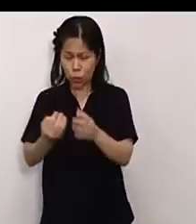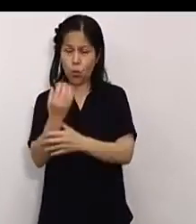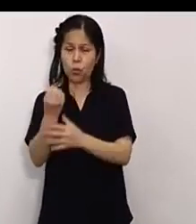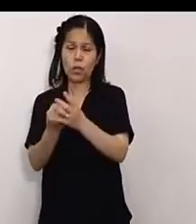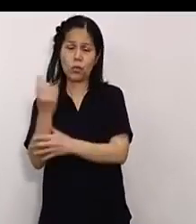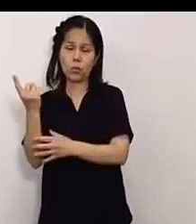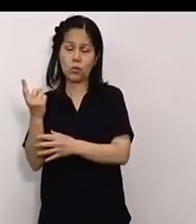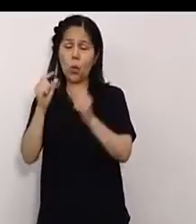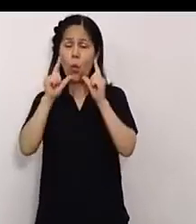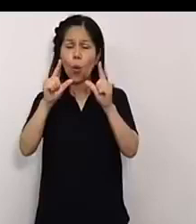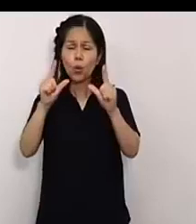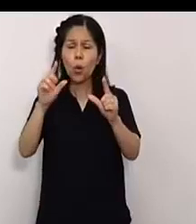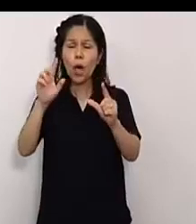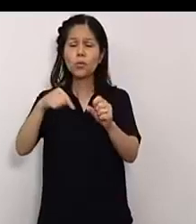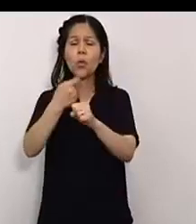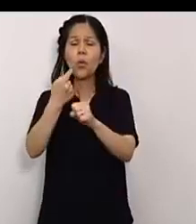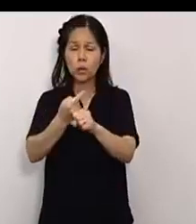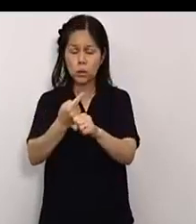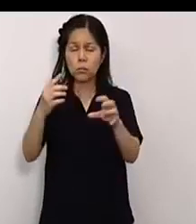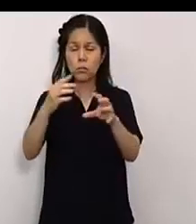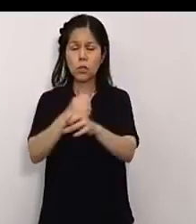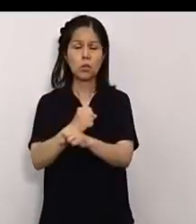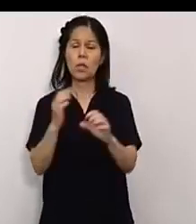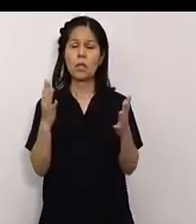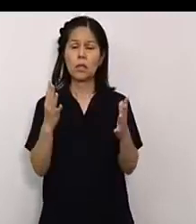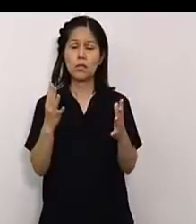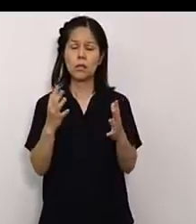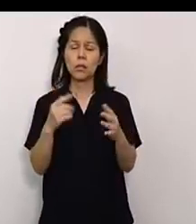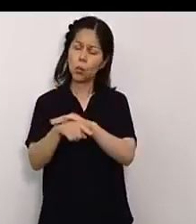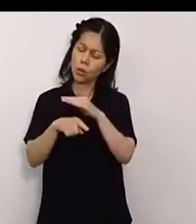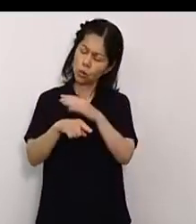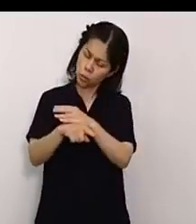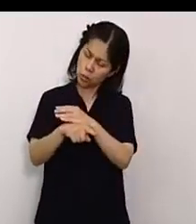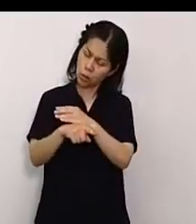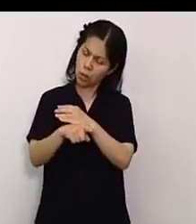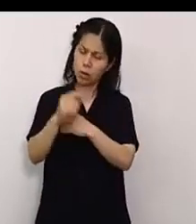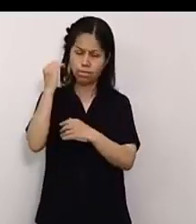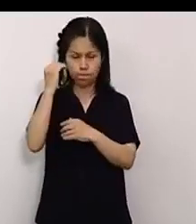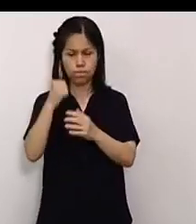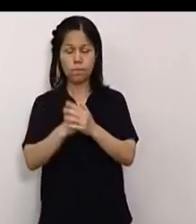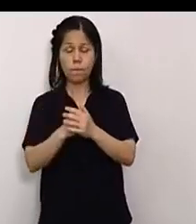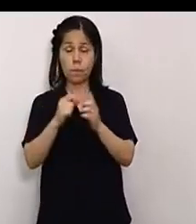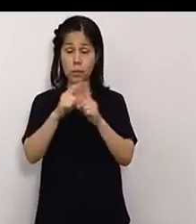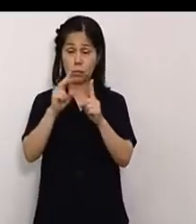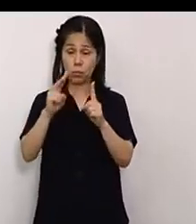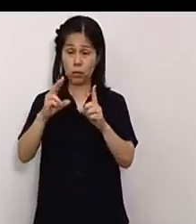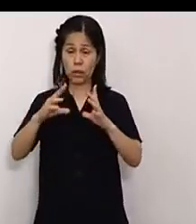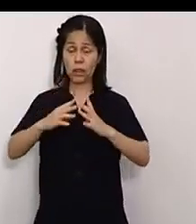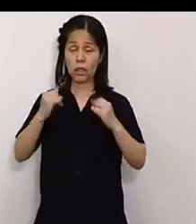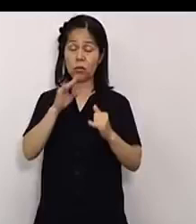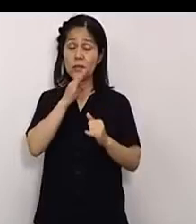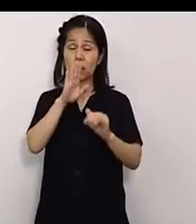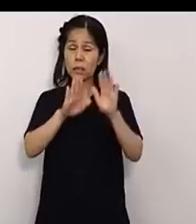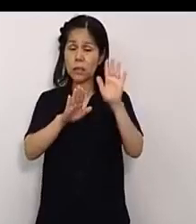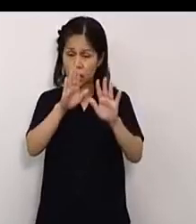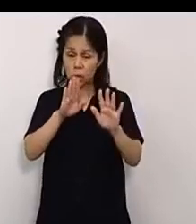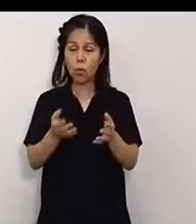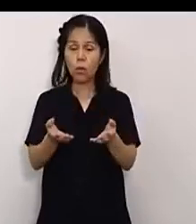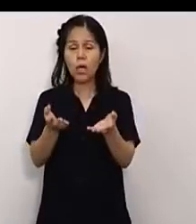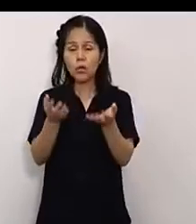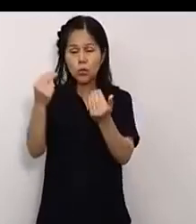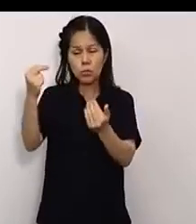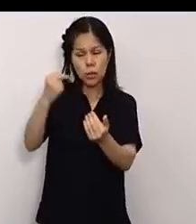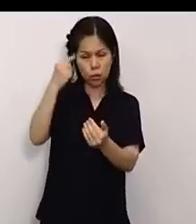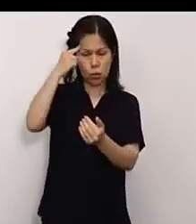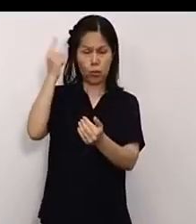されるんですけどなかなかなくなりません。どうしてなんでしょうか。やはり DV 被害のこの実態っていうのを軽く見てるからだと